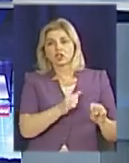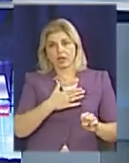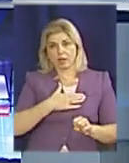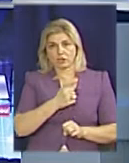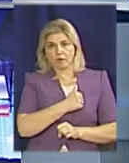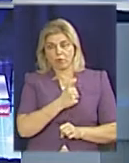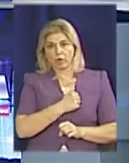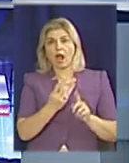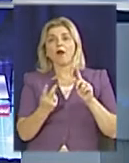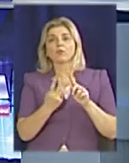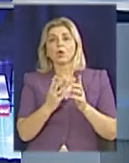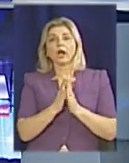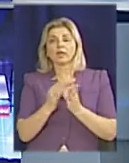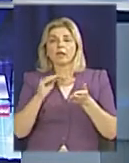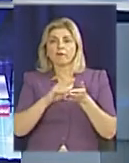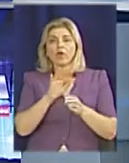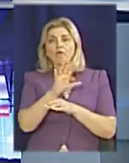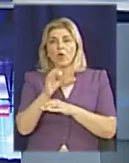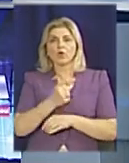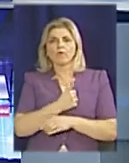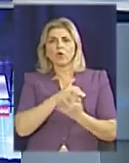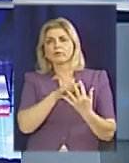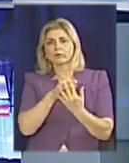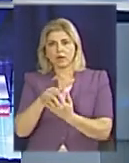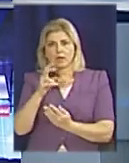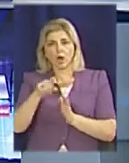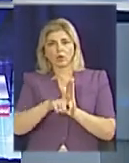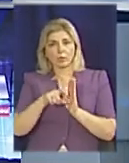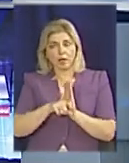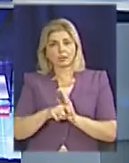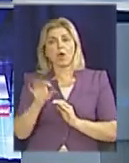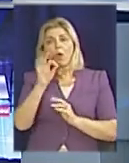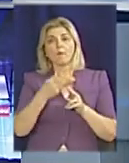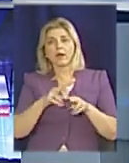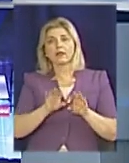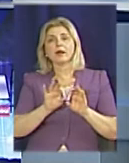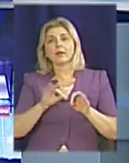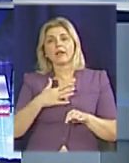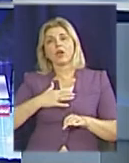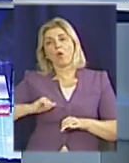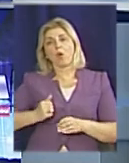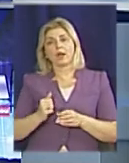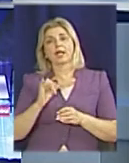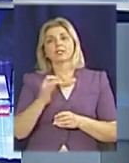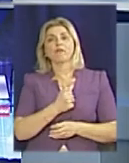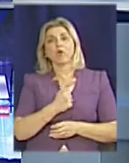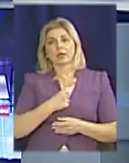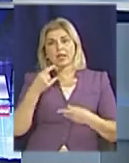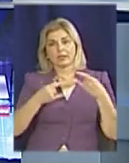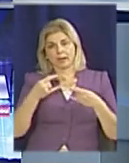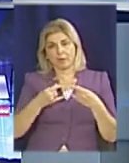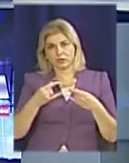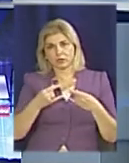Друга книга вибрала в себе фотографії бойових дій на Донбасі. Про це повідомляють наші колеги з військового телебачення